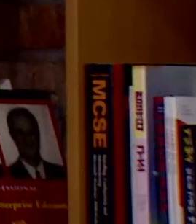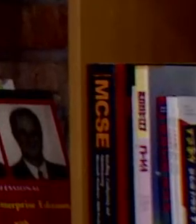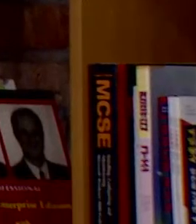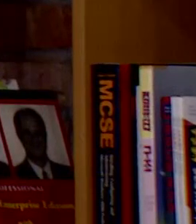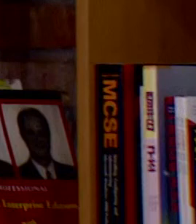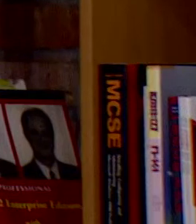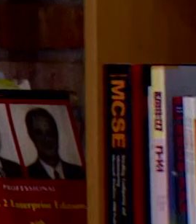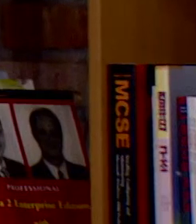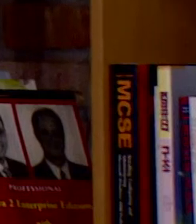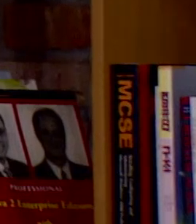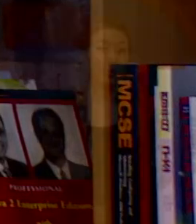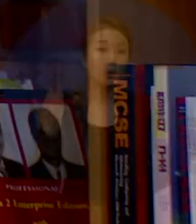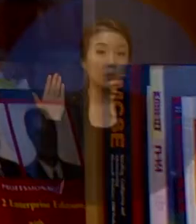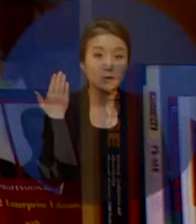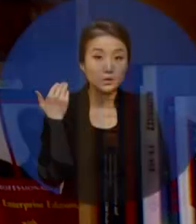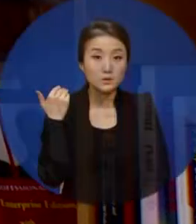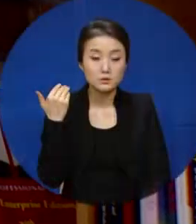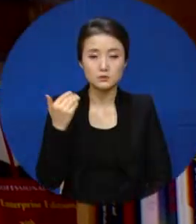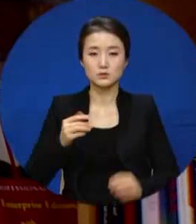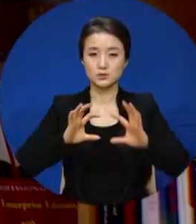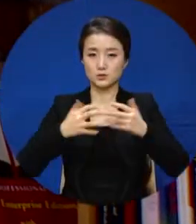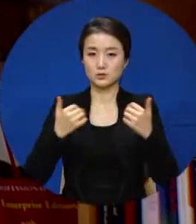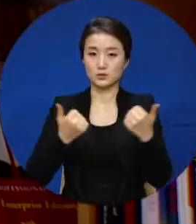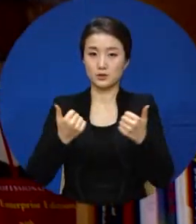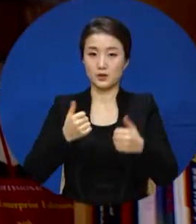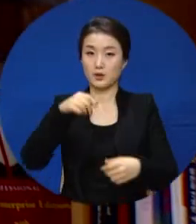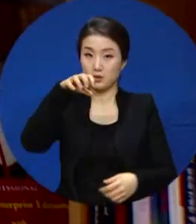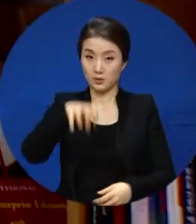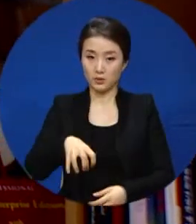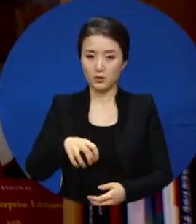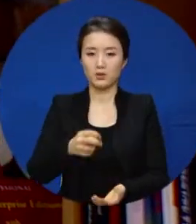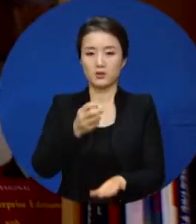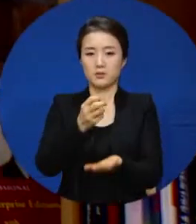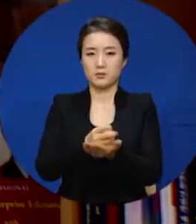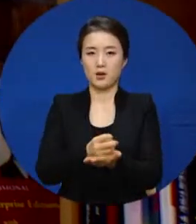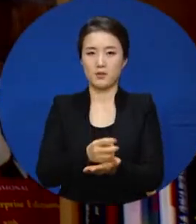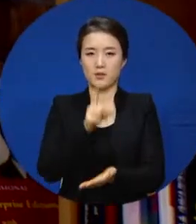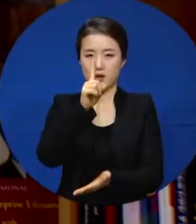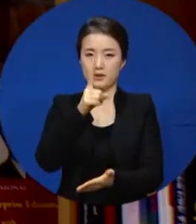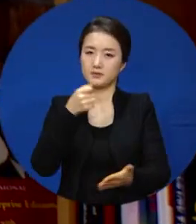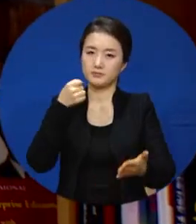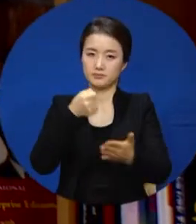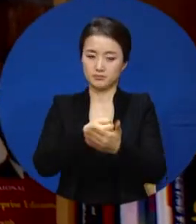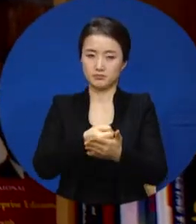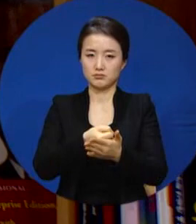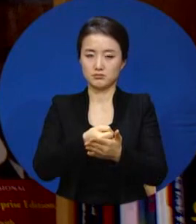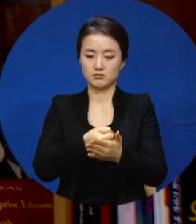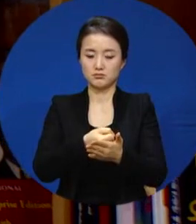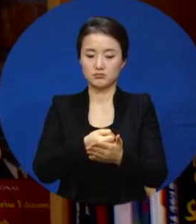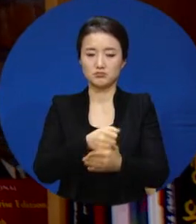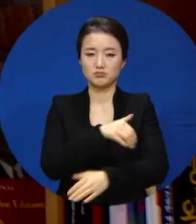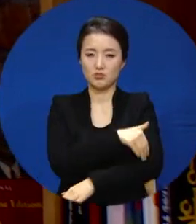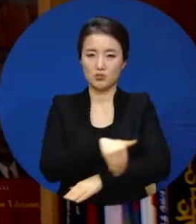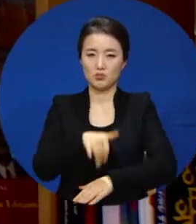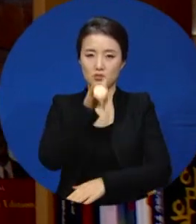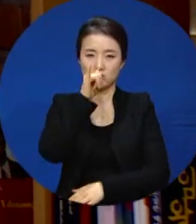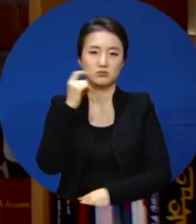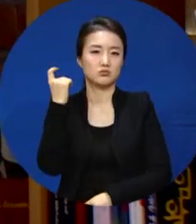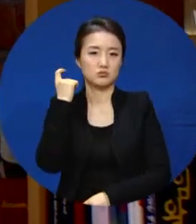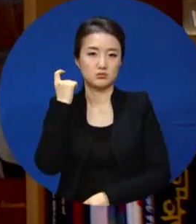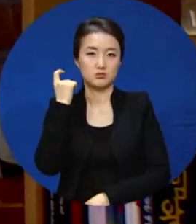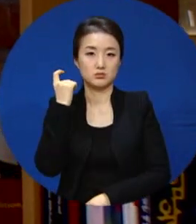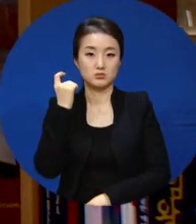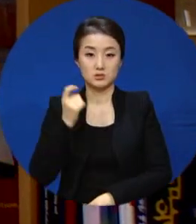아 최근에 국회에서 요 법력을 하나 새로 재정을 한다는 소식을 제가 들었어요 그 법령이 뭐냐면